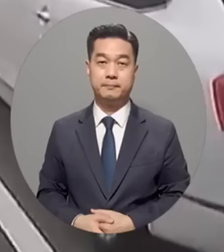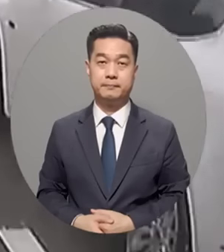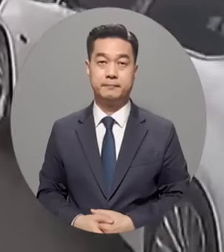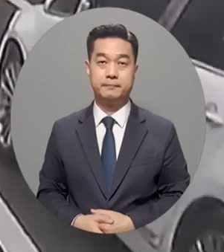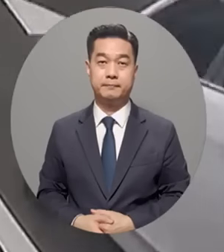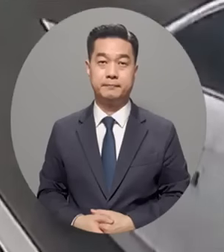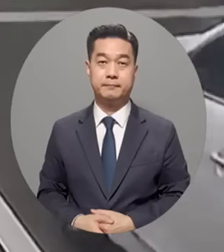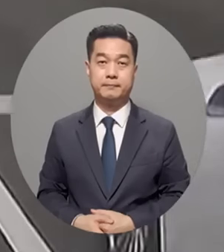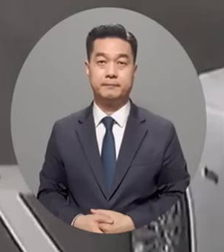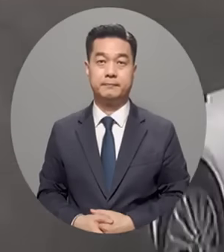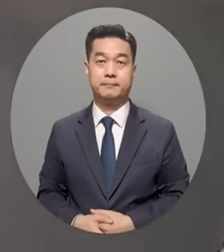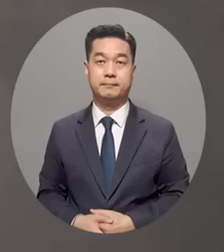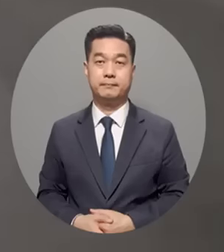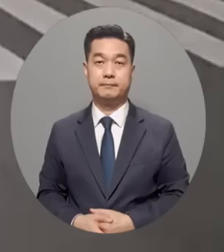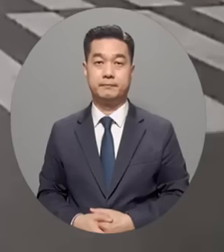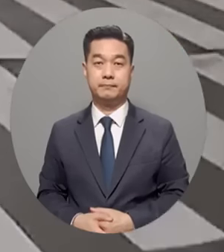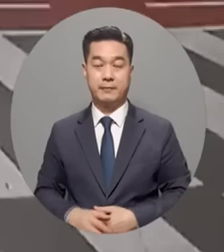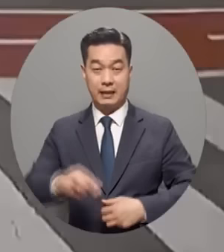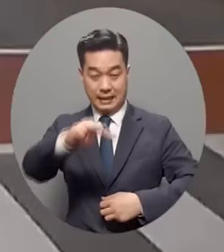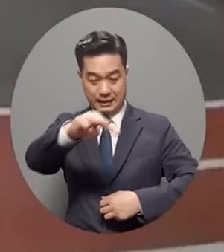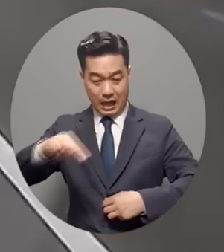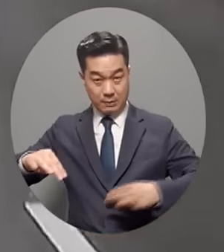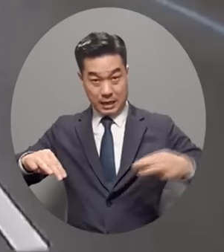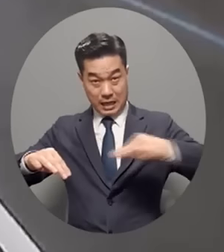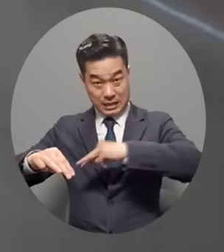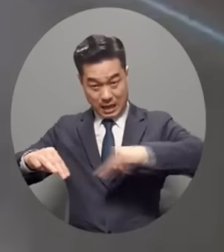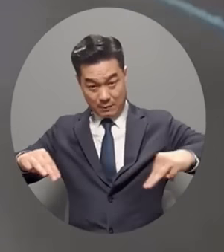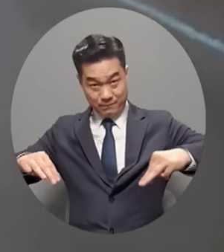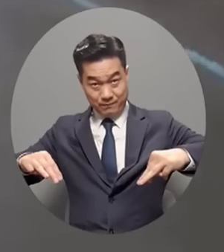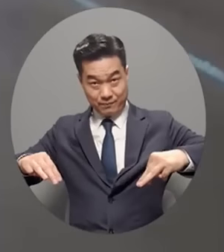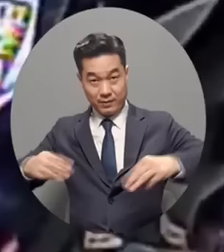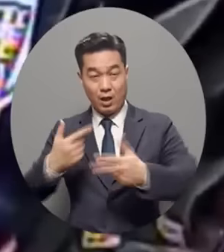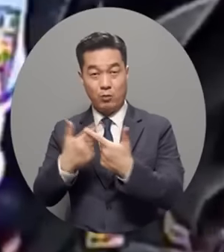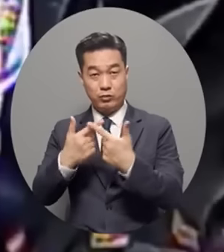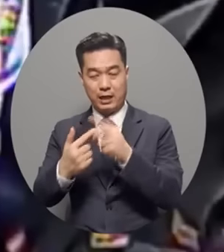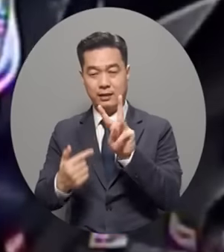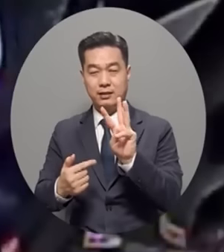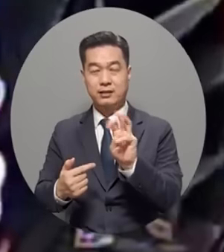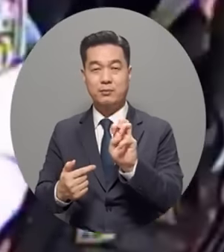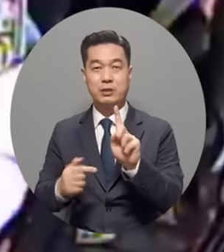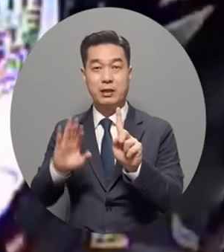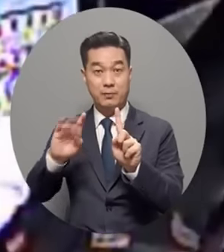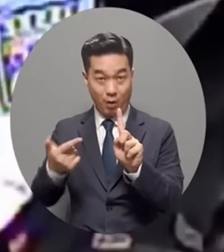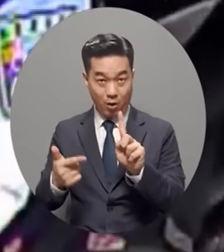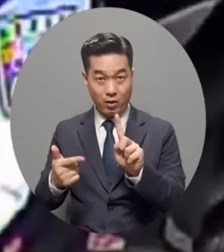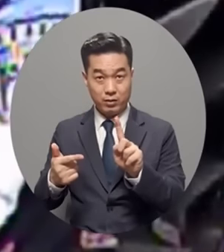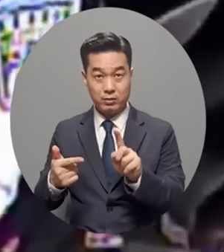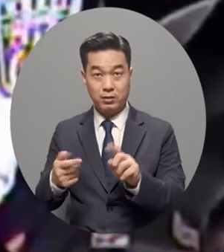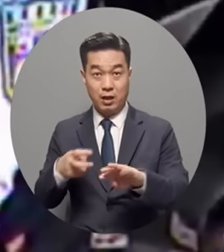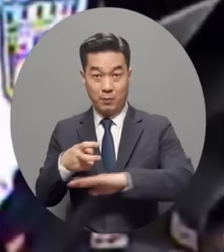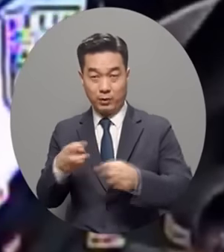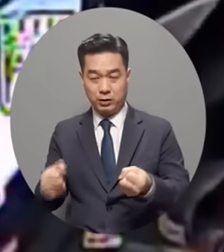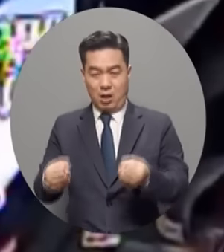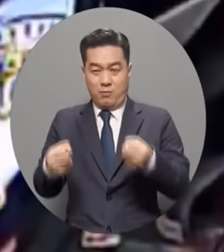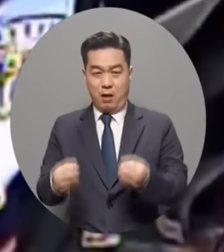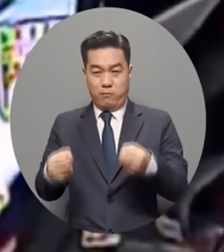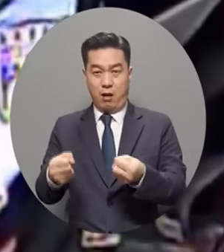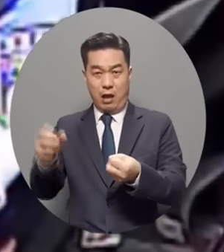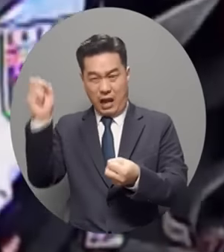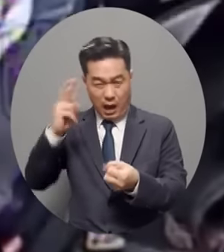전하겠습니다 왕복 6차로를 달리던 부산 31번 시내버스 차가 한차례 덜컹 거리던 속력을 내기